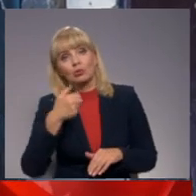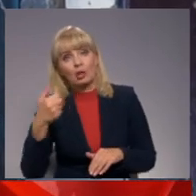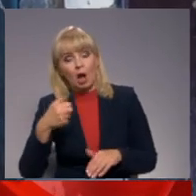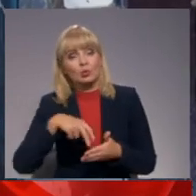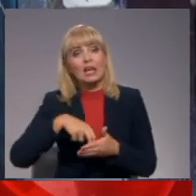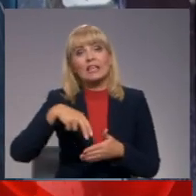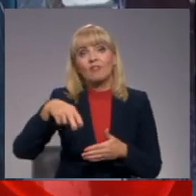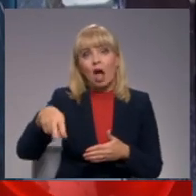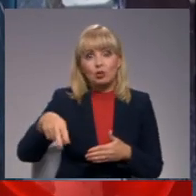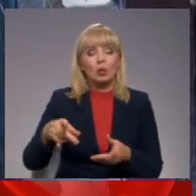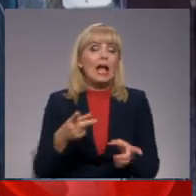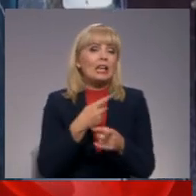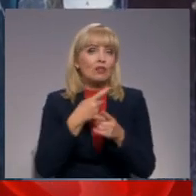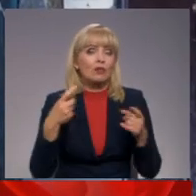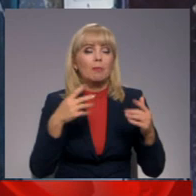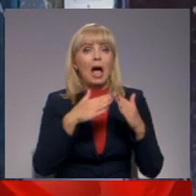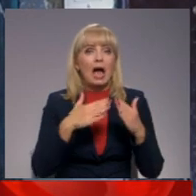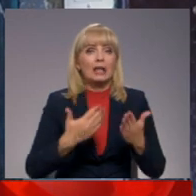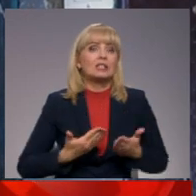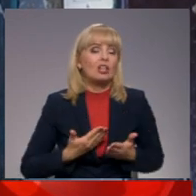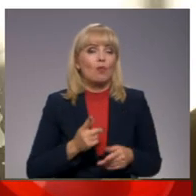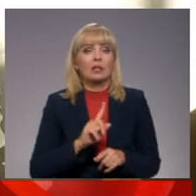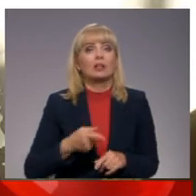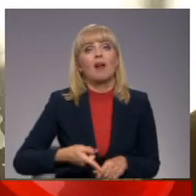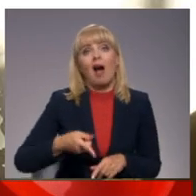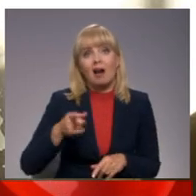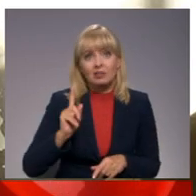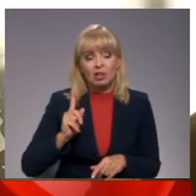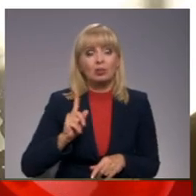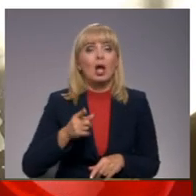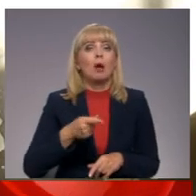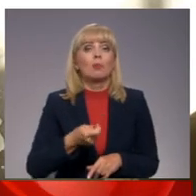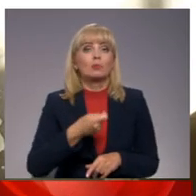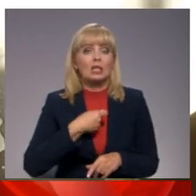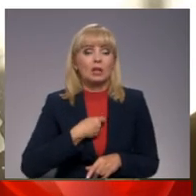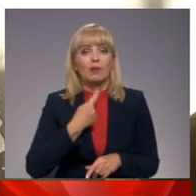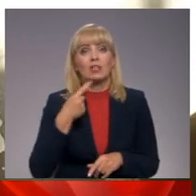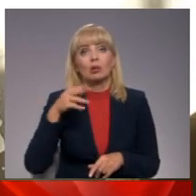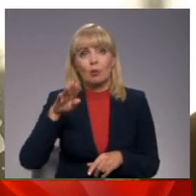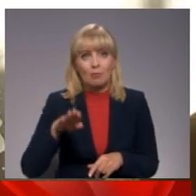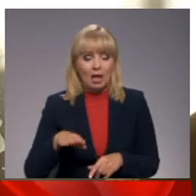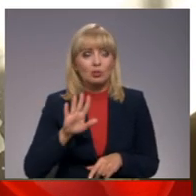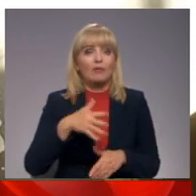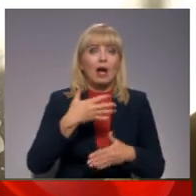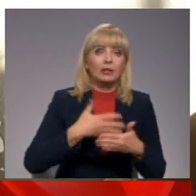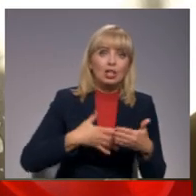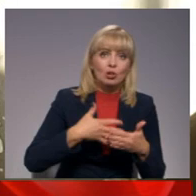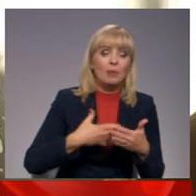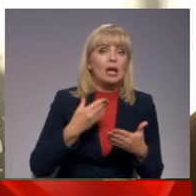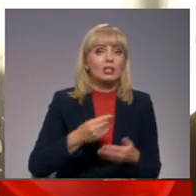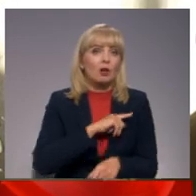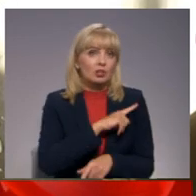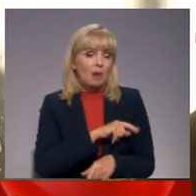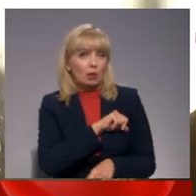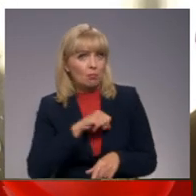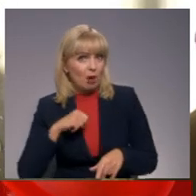izsūtīts vēstules, kas informē, ka ēkā dzīvot ir aizliegts. Mums iedāvā to vienu mēnesi, kad mēs varam risināt, vai mēs ar saviem spēkiem to